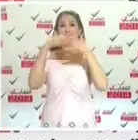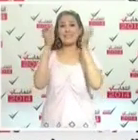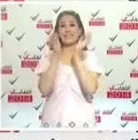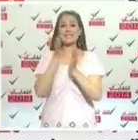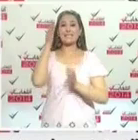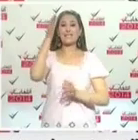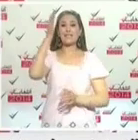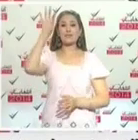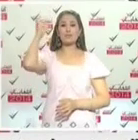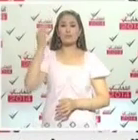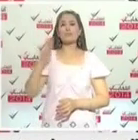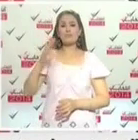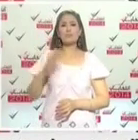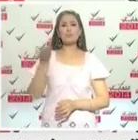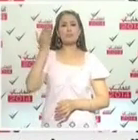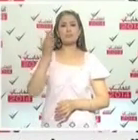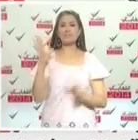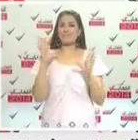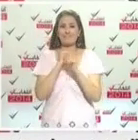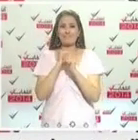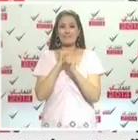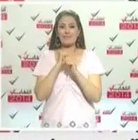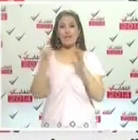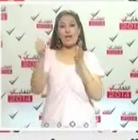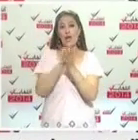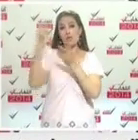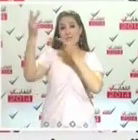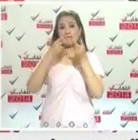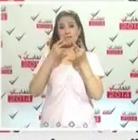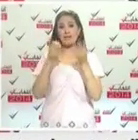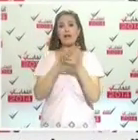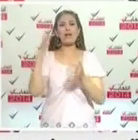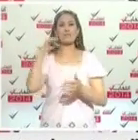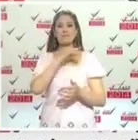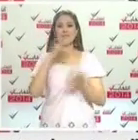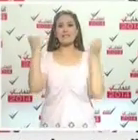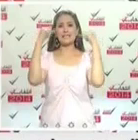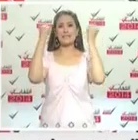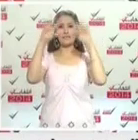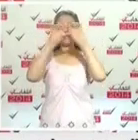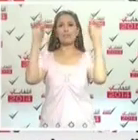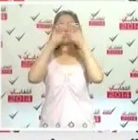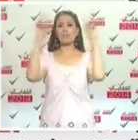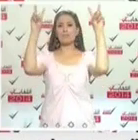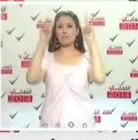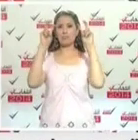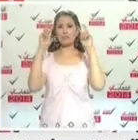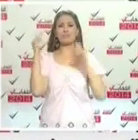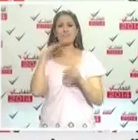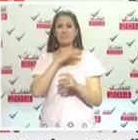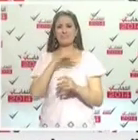باي ميت وكل شيء خلطنا الجربه جربه اضراب عام اوساخ عامله حاله وشعل فيها النار